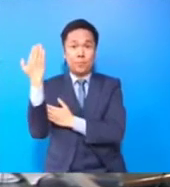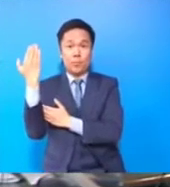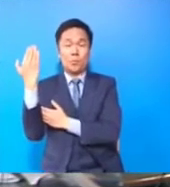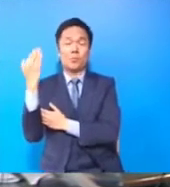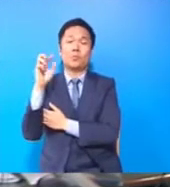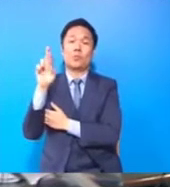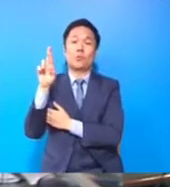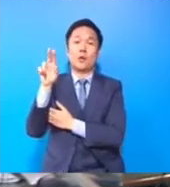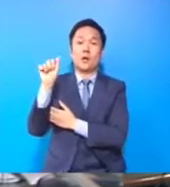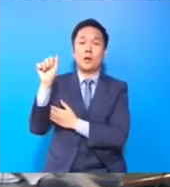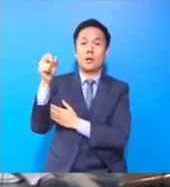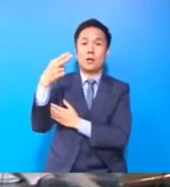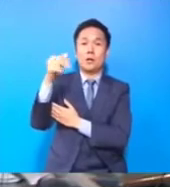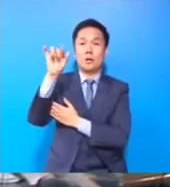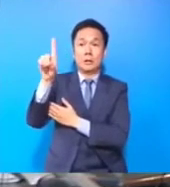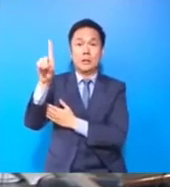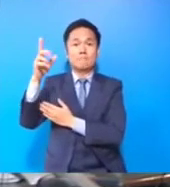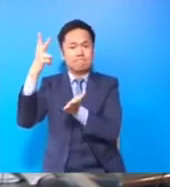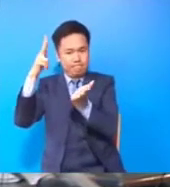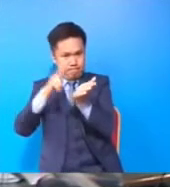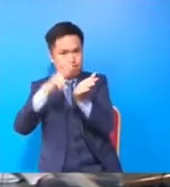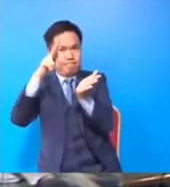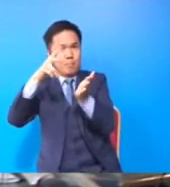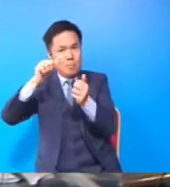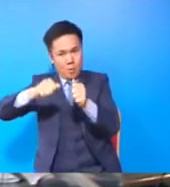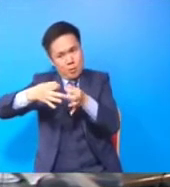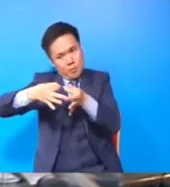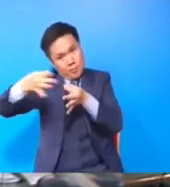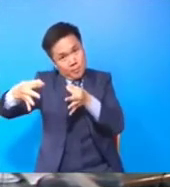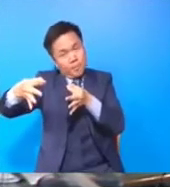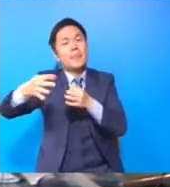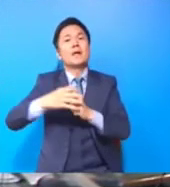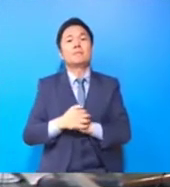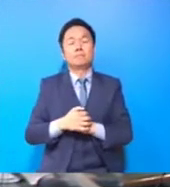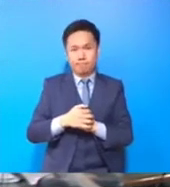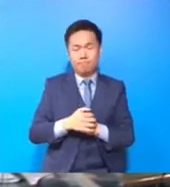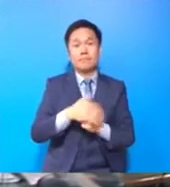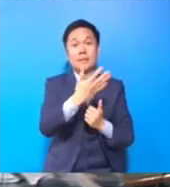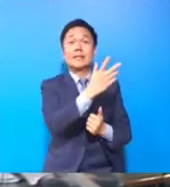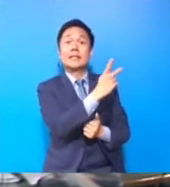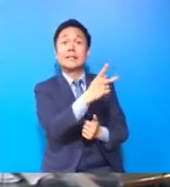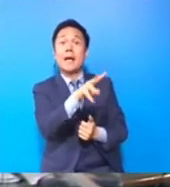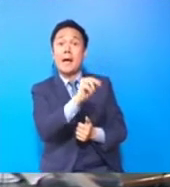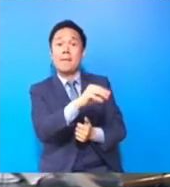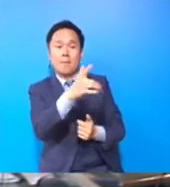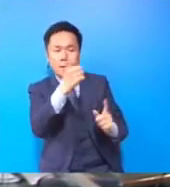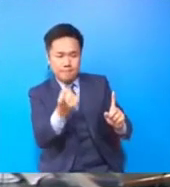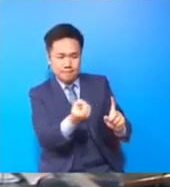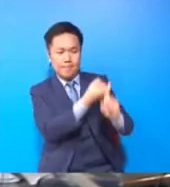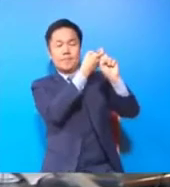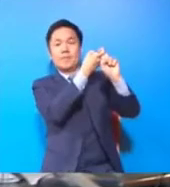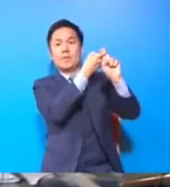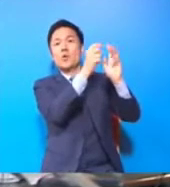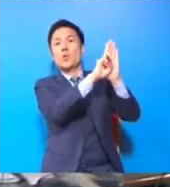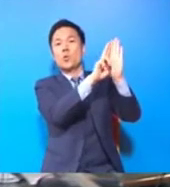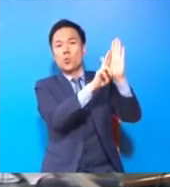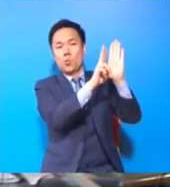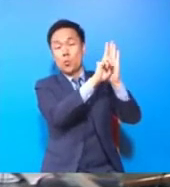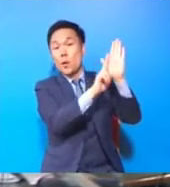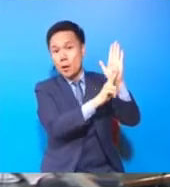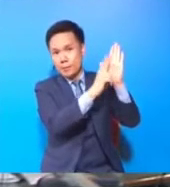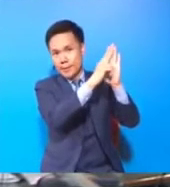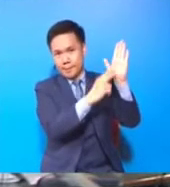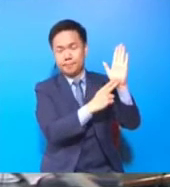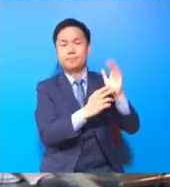terima kasih yang belum mandi atas season 6 tambahan bagi jalan-jalan ke kampung yang perlu